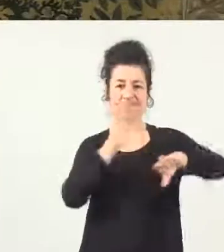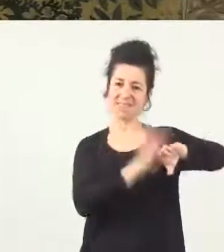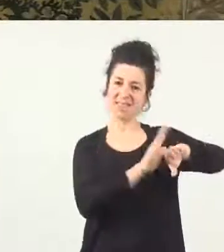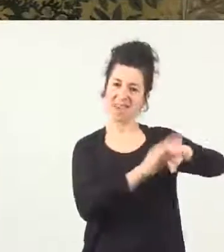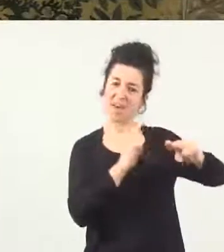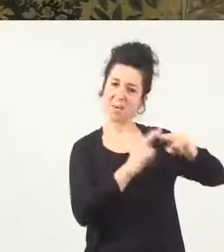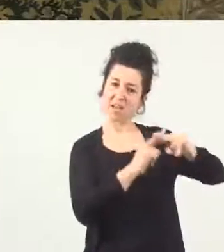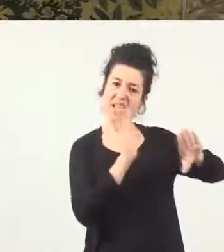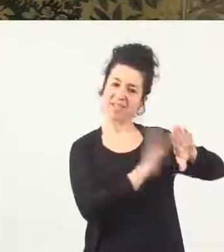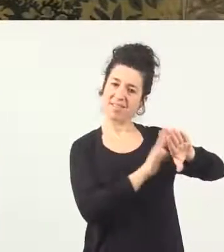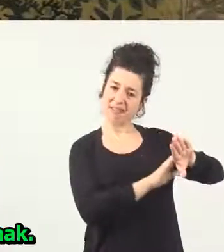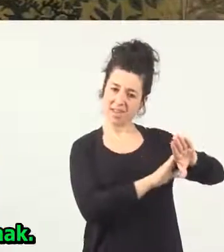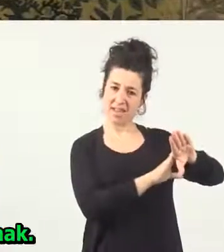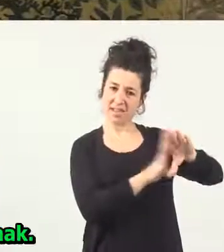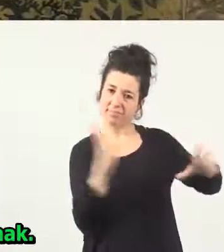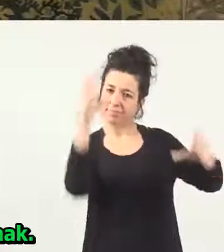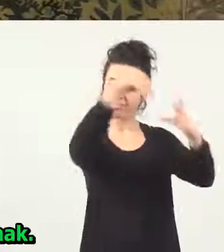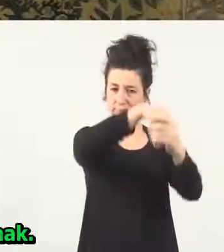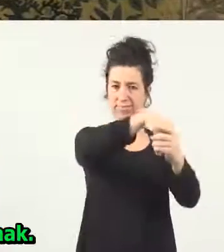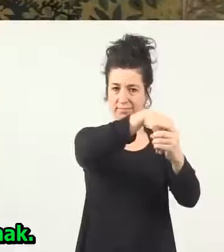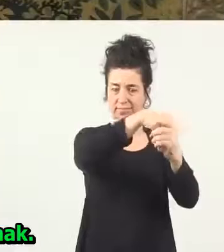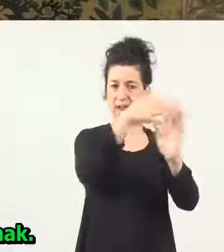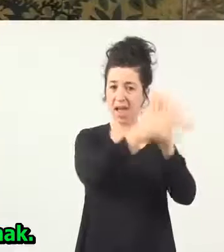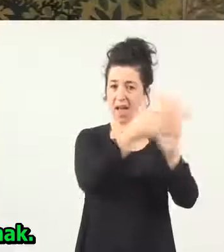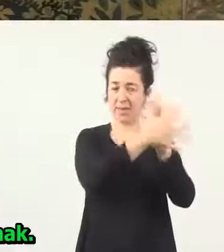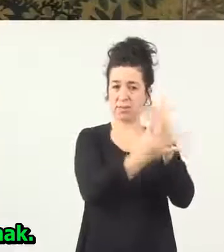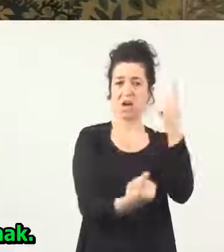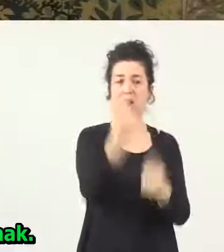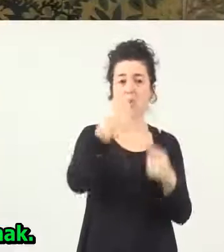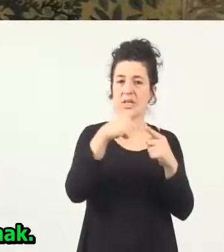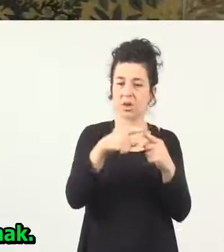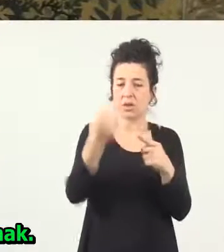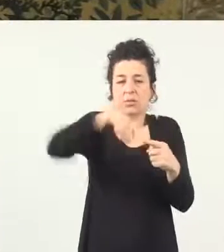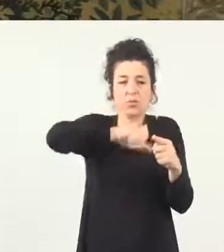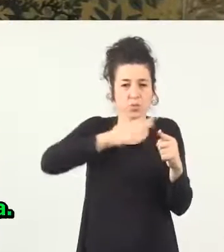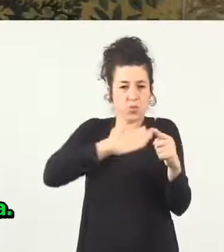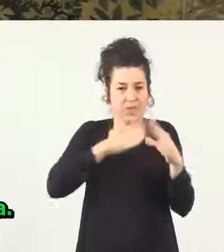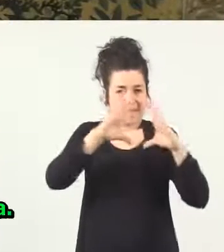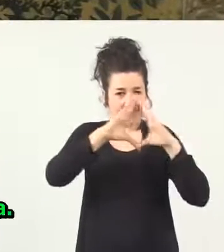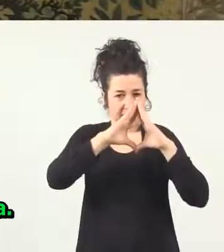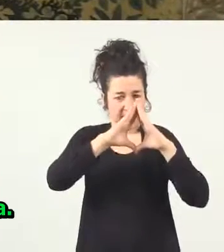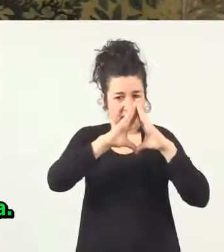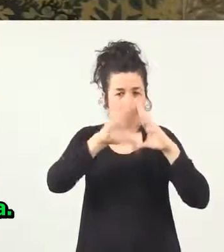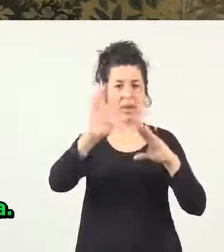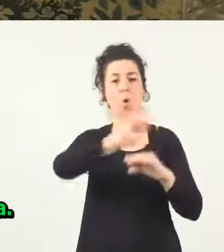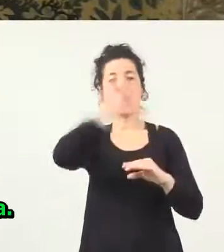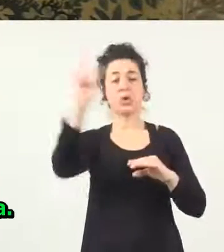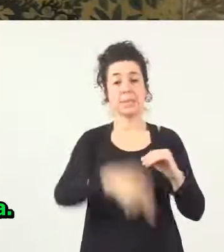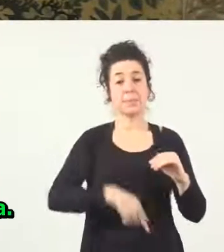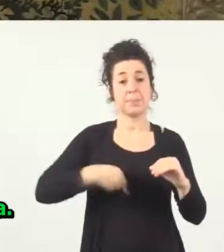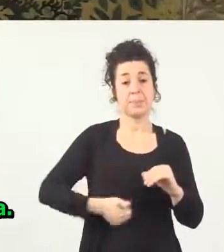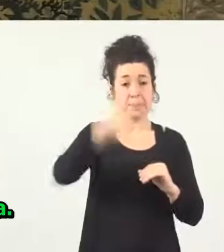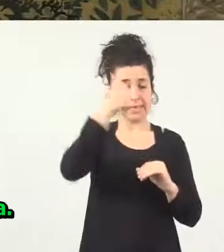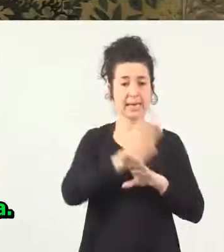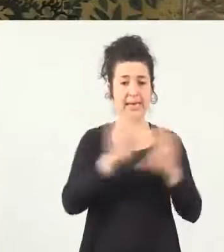eskerraren politikaz, ez da? Eskerraren politikaz ari garela, gauza batzuk gureak dira, feministenak, baina beste gauza batzuk orokorragoak dira, eta horretaz